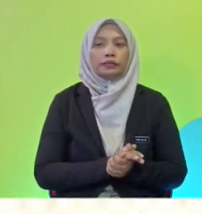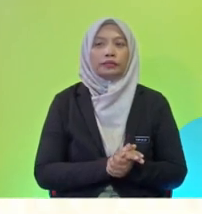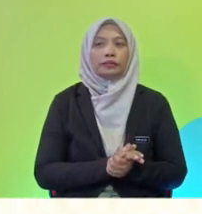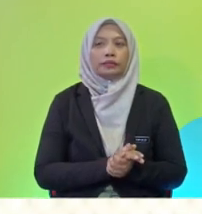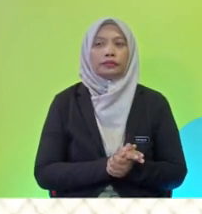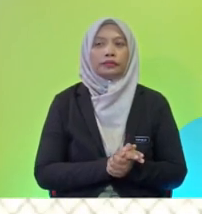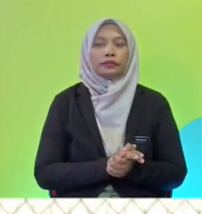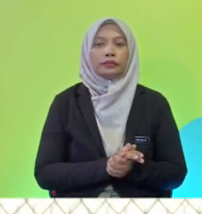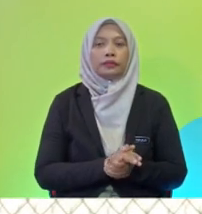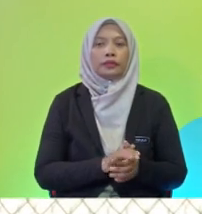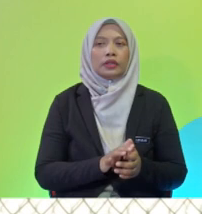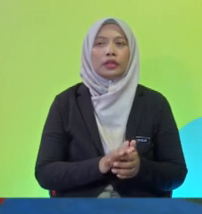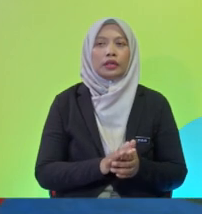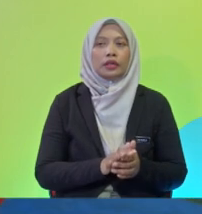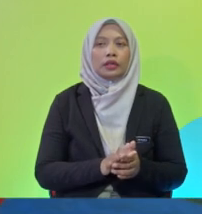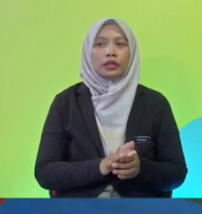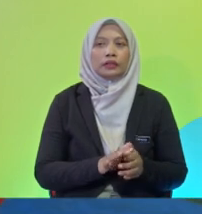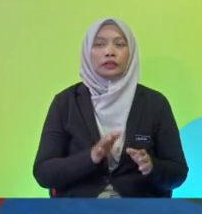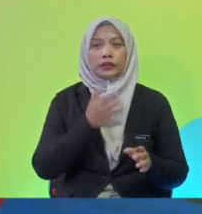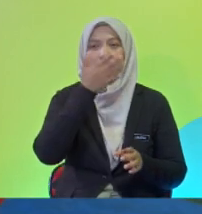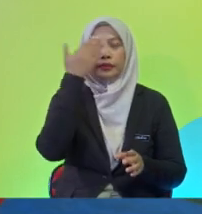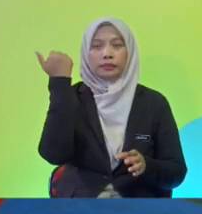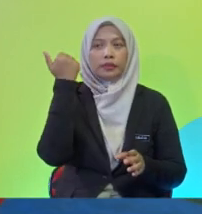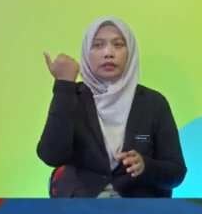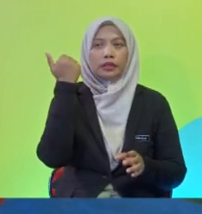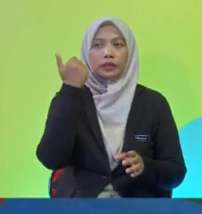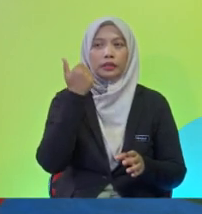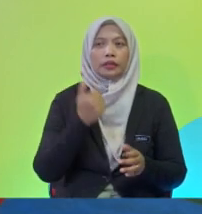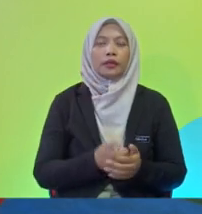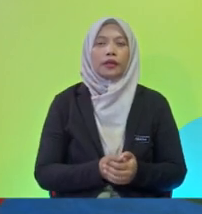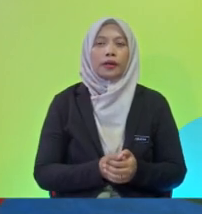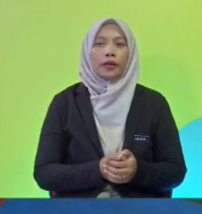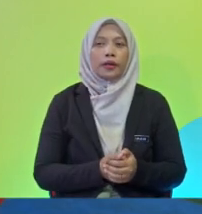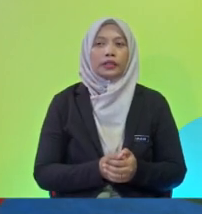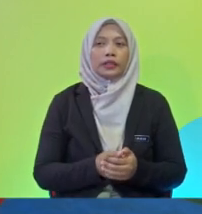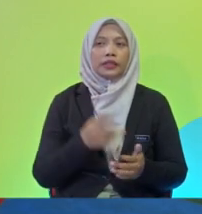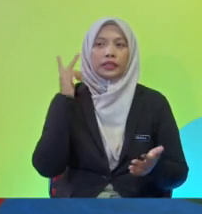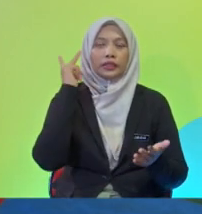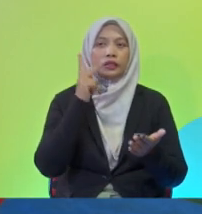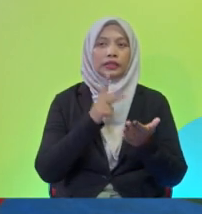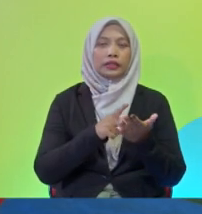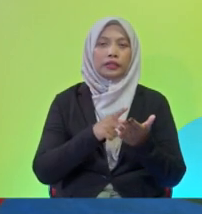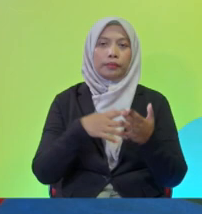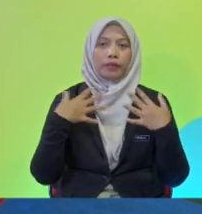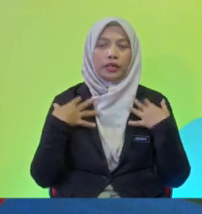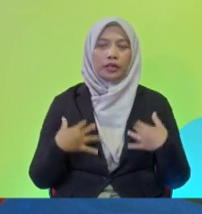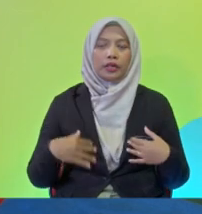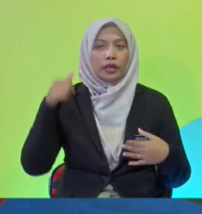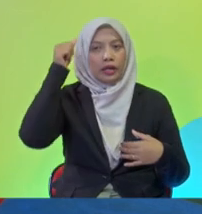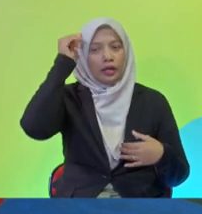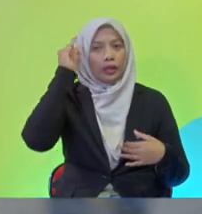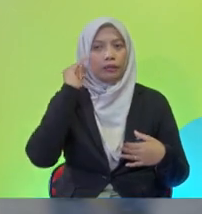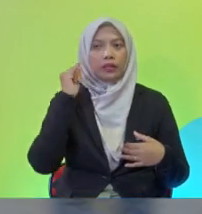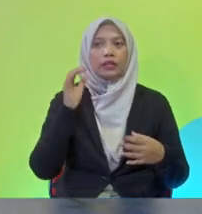Sebab? Okey, sebab bola untuk melantun dan mengenai badan Aiman. Sepatutnya kalau dalam sesi